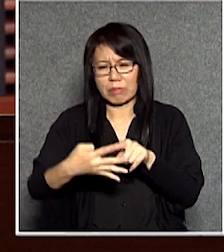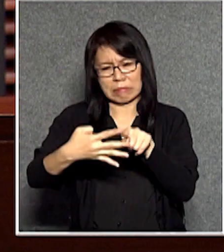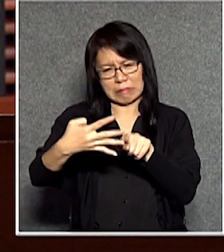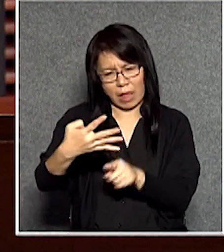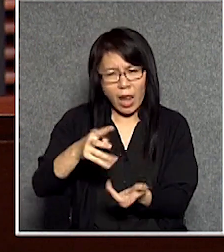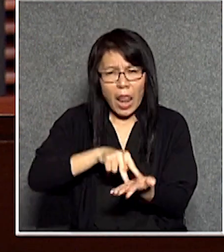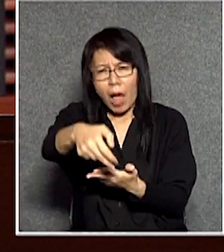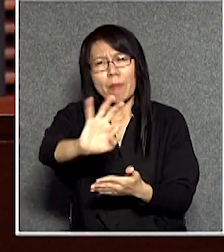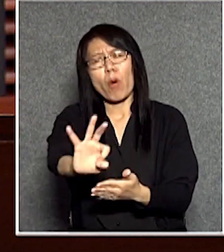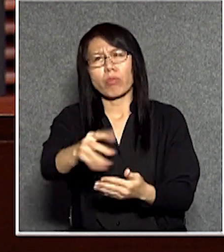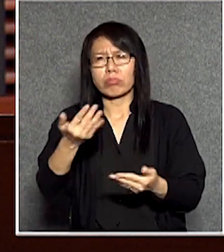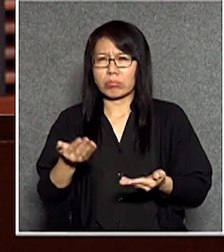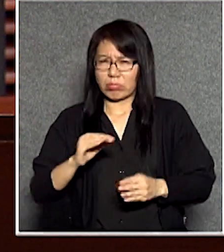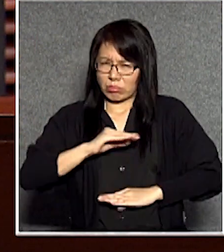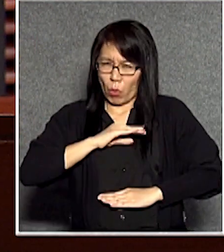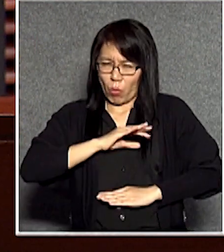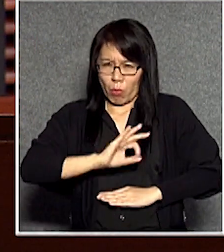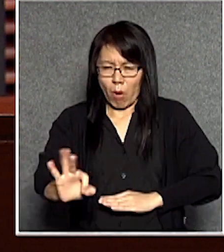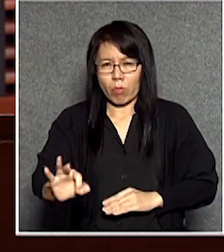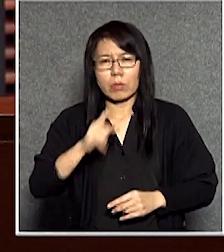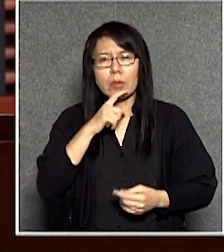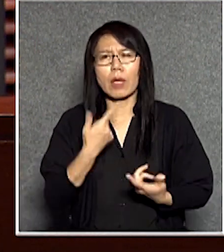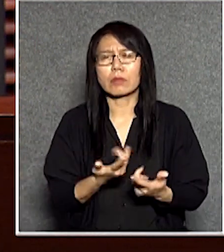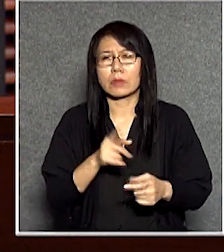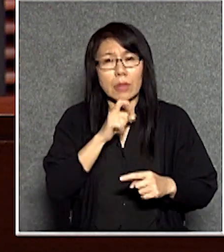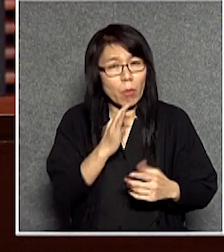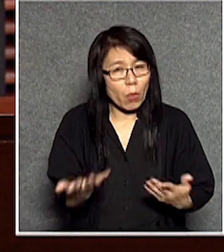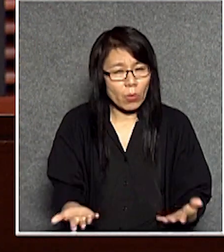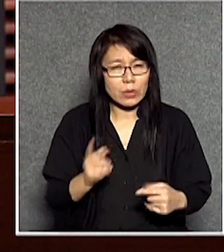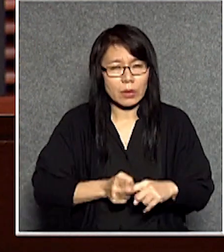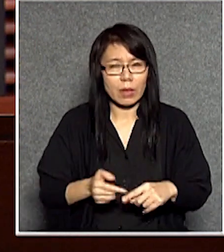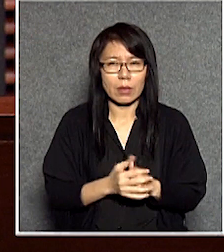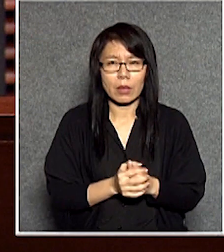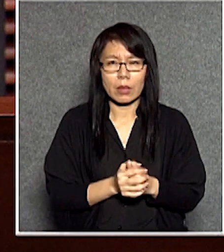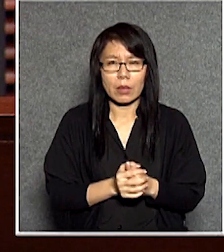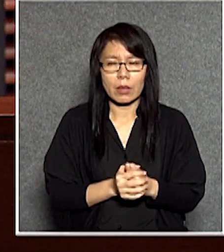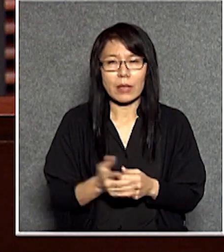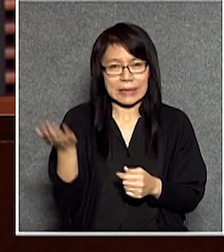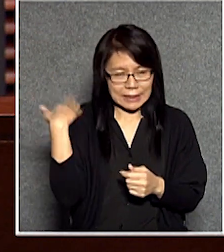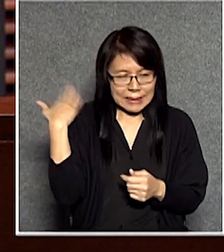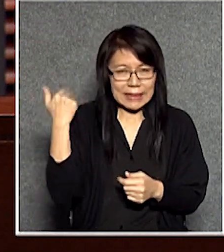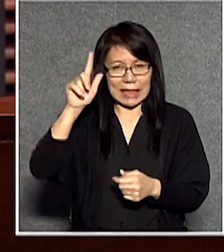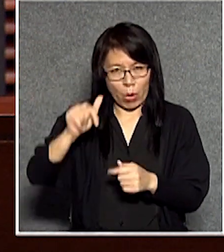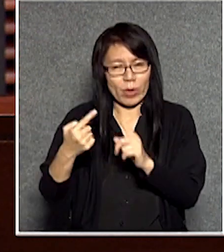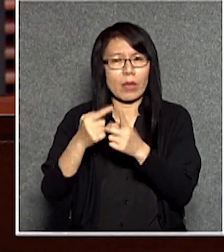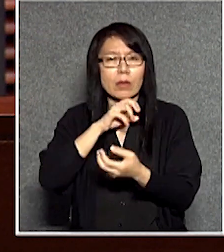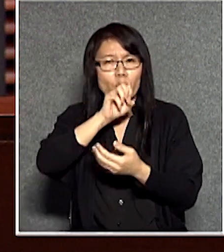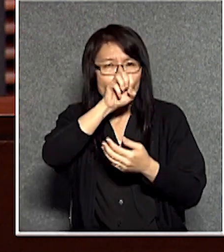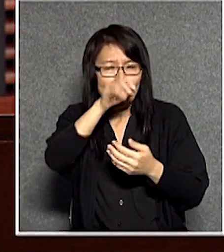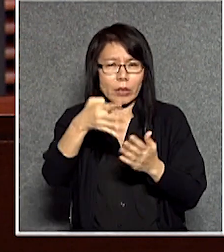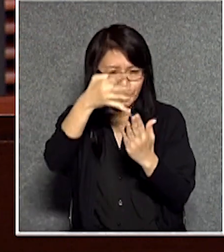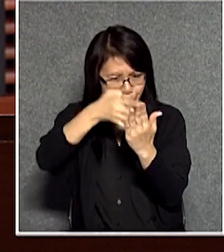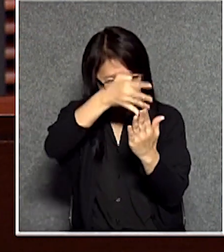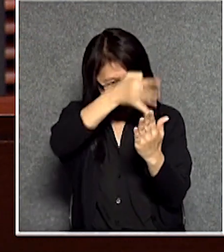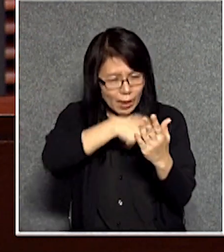無道，無道不亡者，未之有也。老子這番說話，我們立法會議員固然